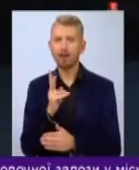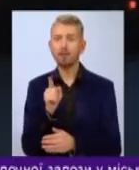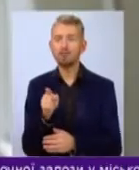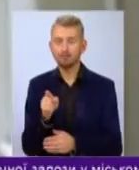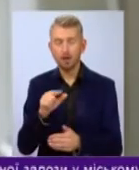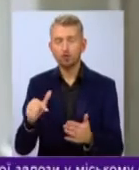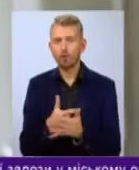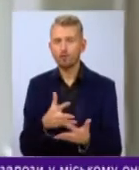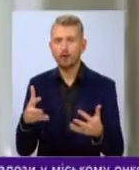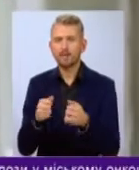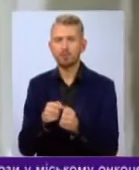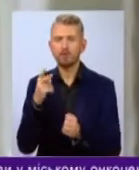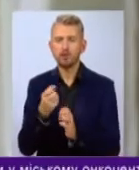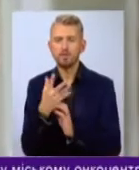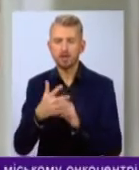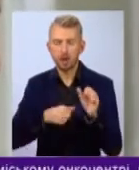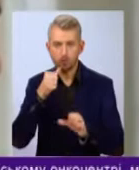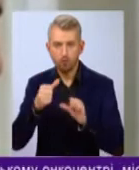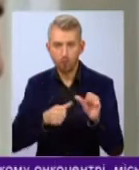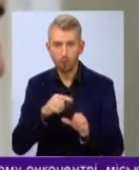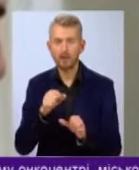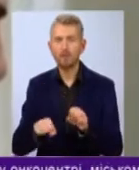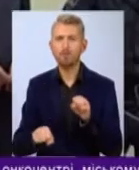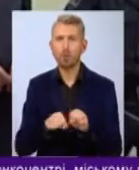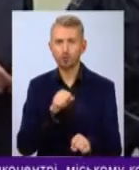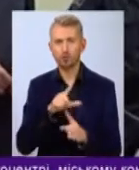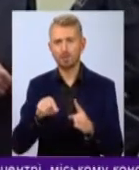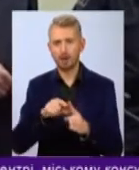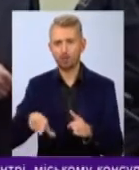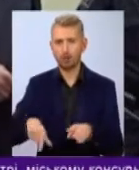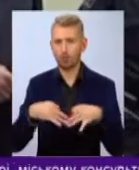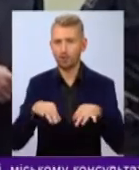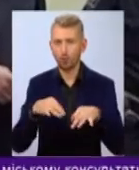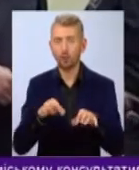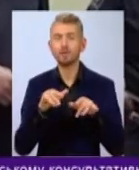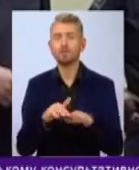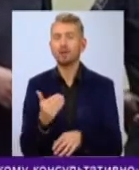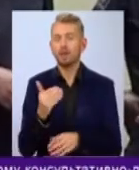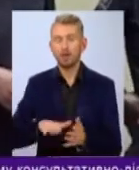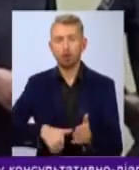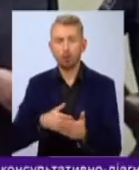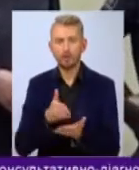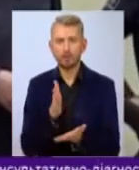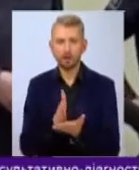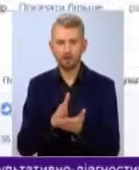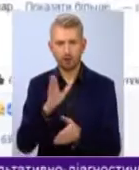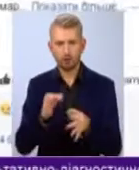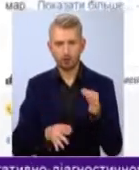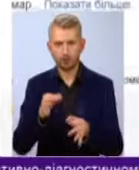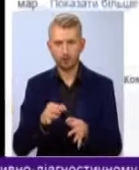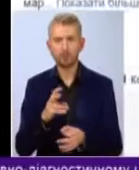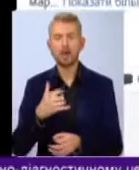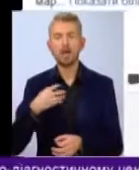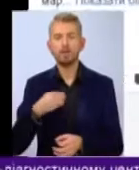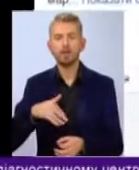знову затримали аж у 2015 році за порушення правил дорожнього руху. Справа Калиновського і досі перебуває в суді. На